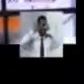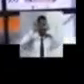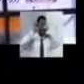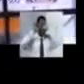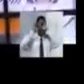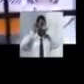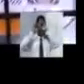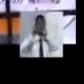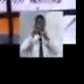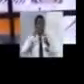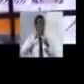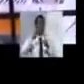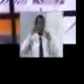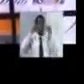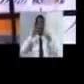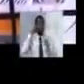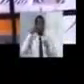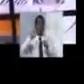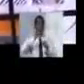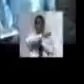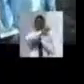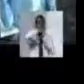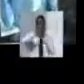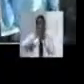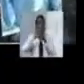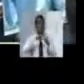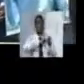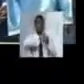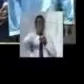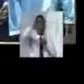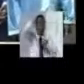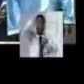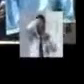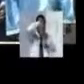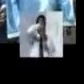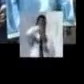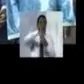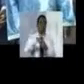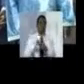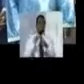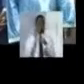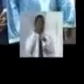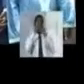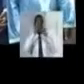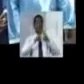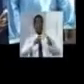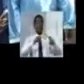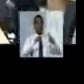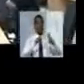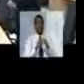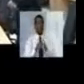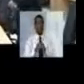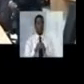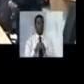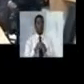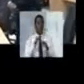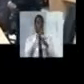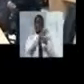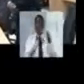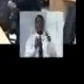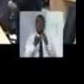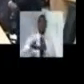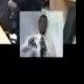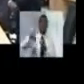visite conduite par le premier responsable de la sécurité, le ministre d'État Ahmed Bakayoko, avec ses homologues des pays voisins, a permis de